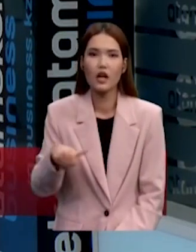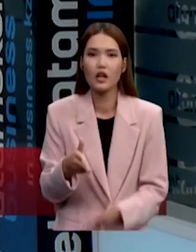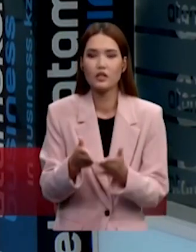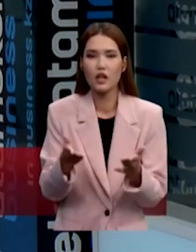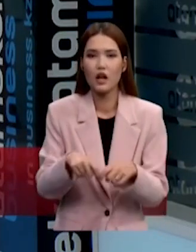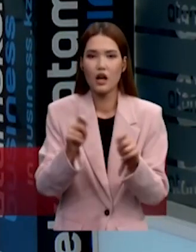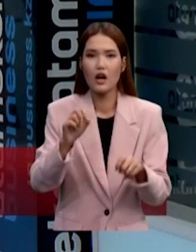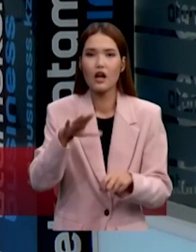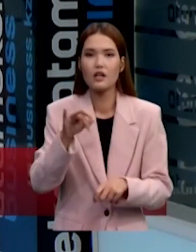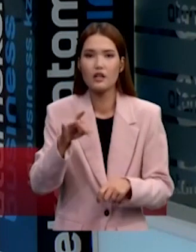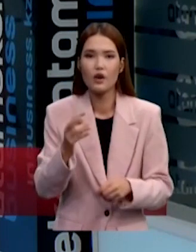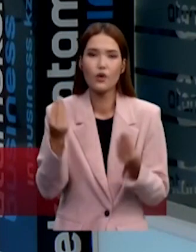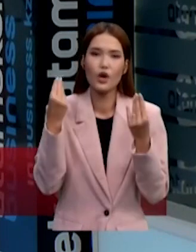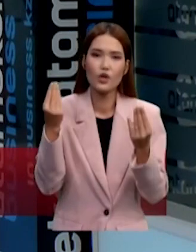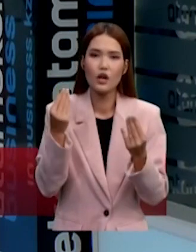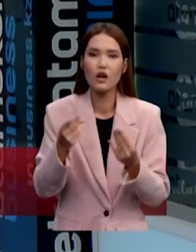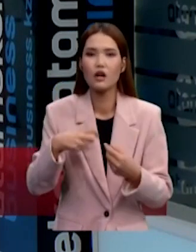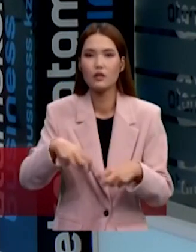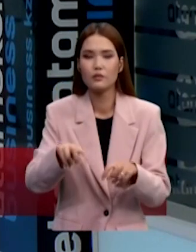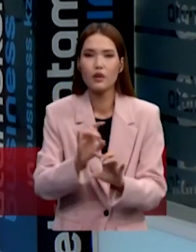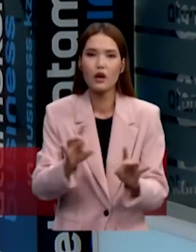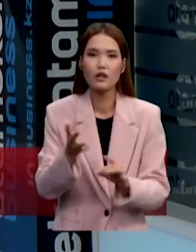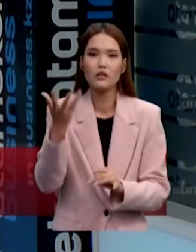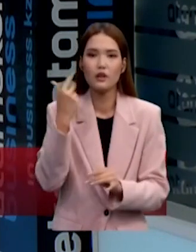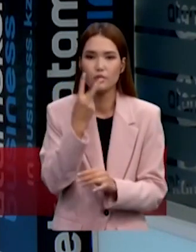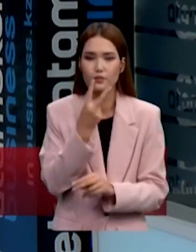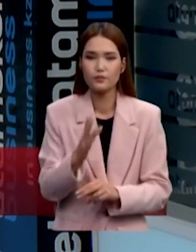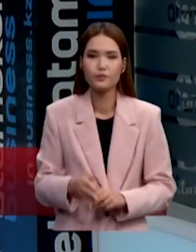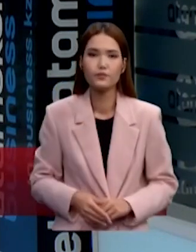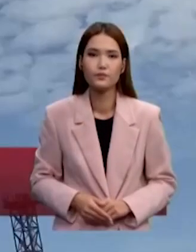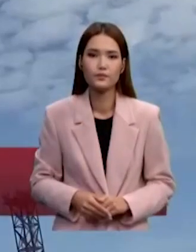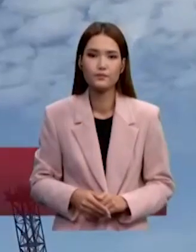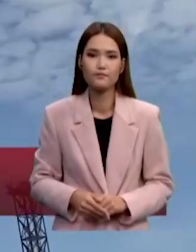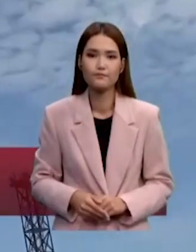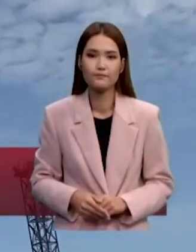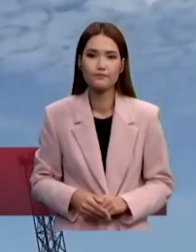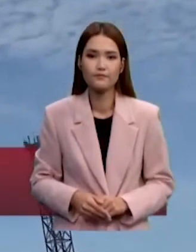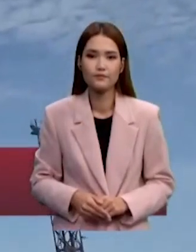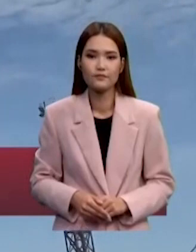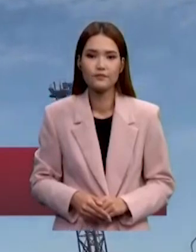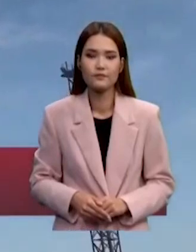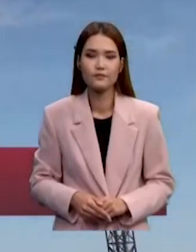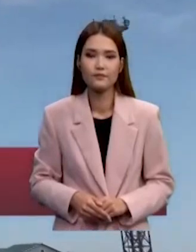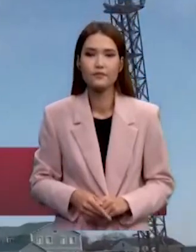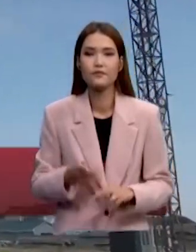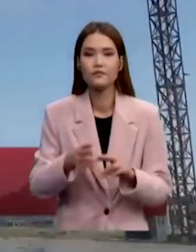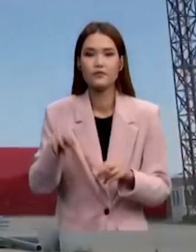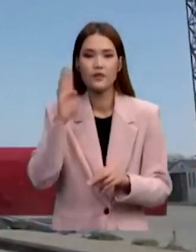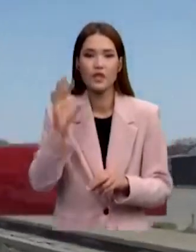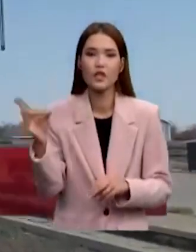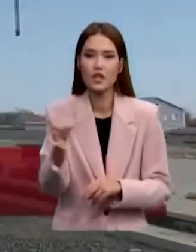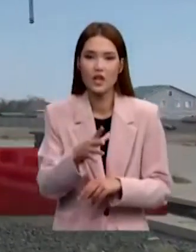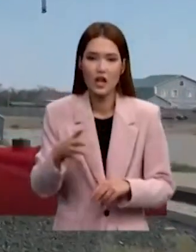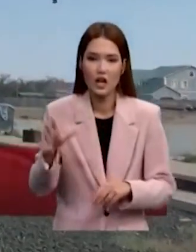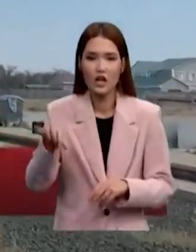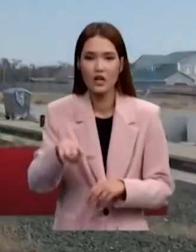Атырау превратится в крупный логистический хаб, расскажет Алия Жамитова. В последний раз речной порт города Атырау